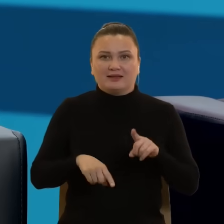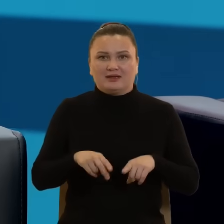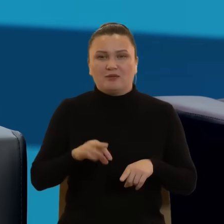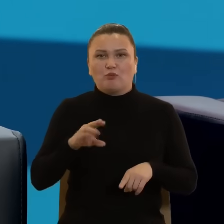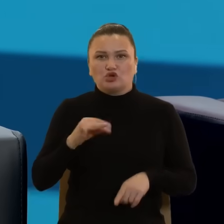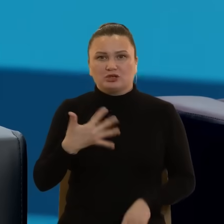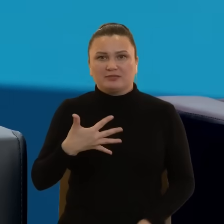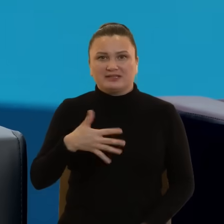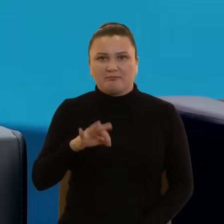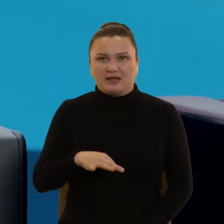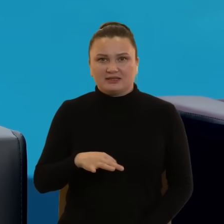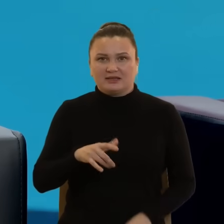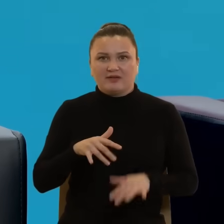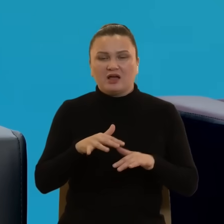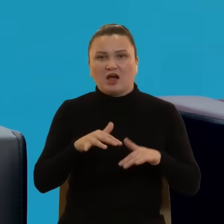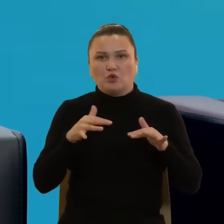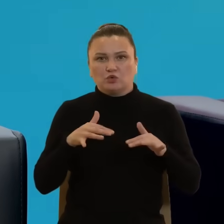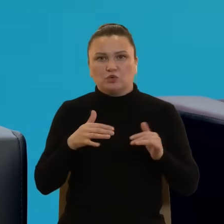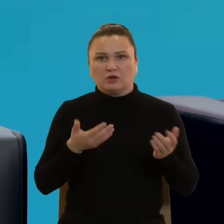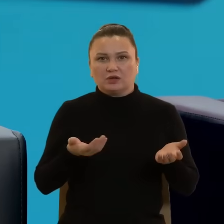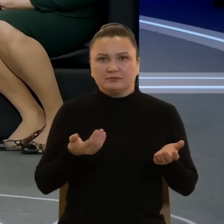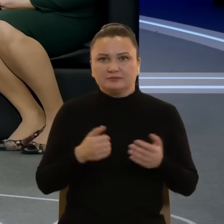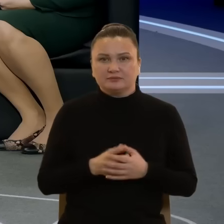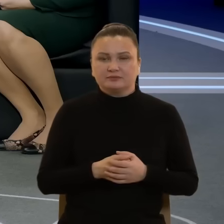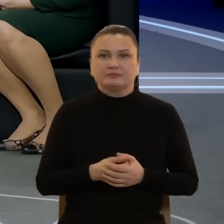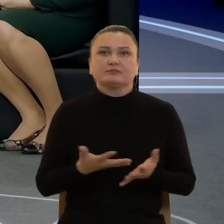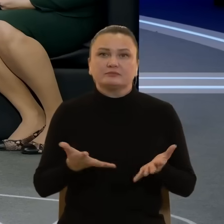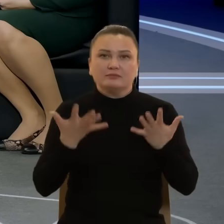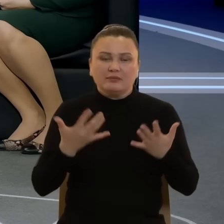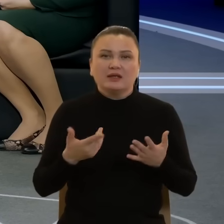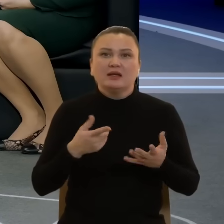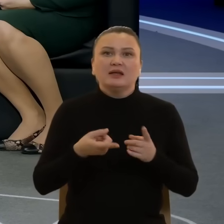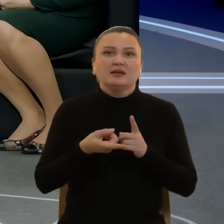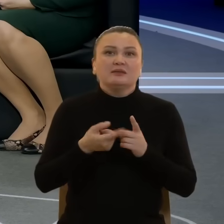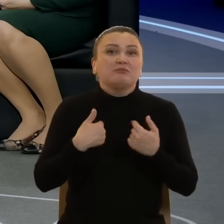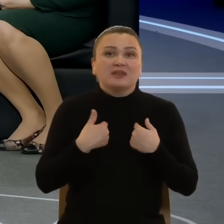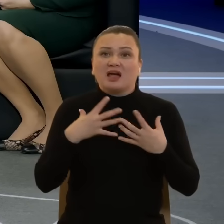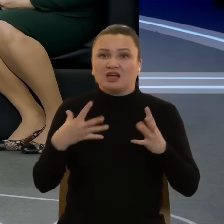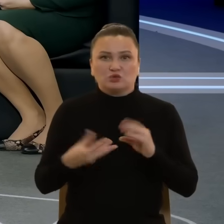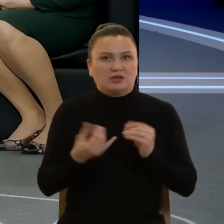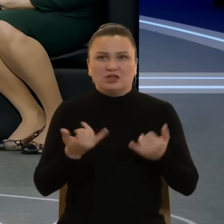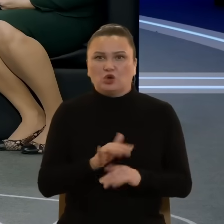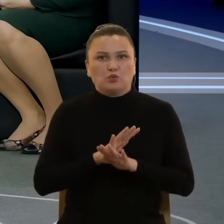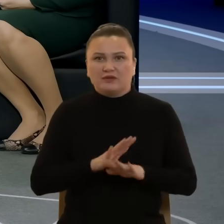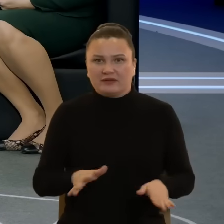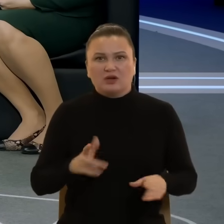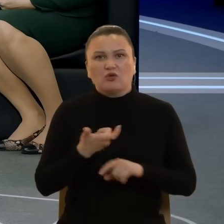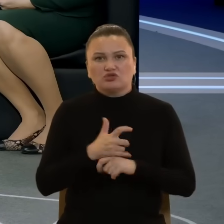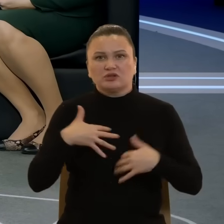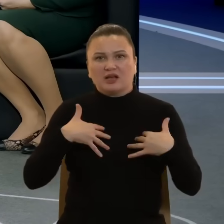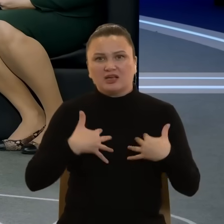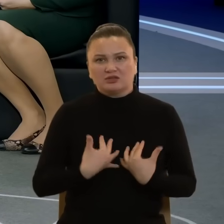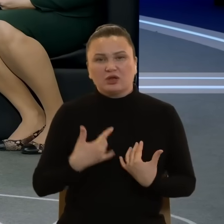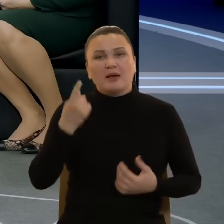почти 50% аудитории могут привести? Ну, конечно, меня эти результаты не удивили, но очень расстроили. Получается, что